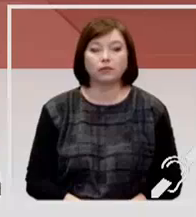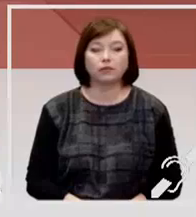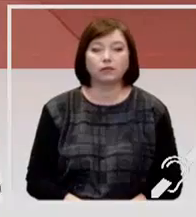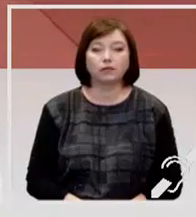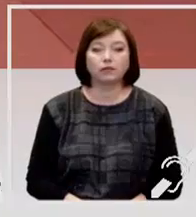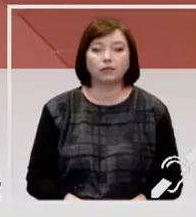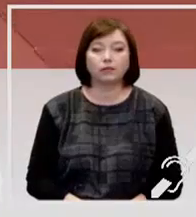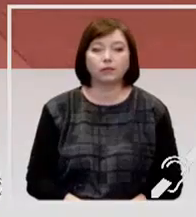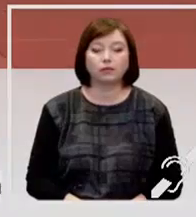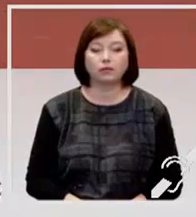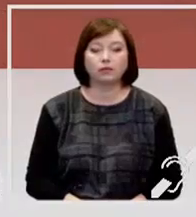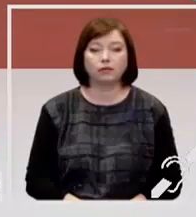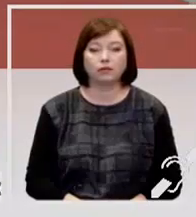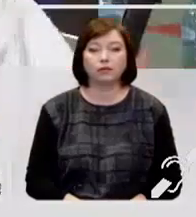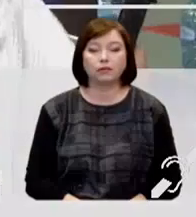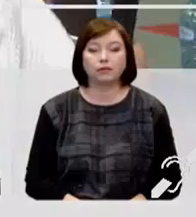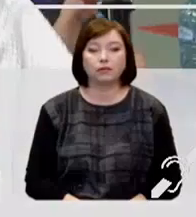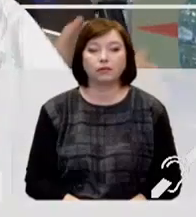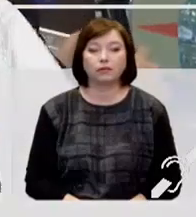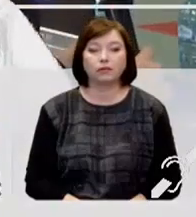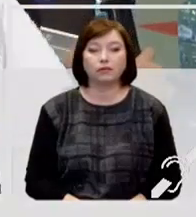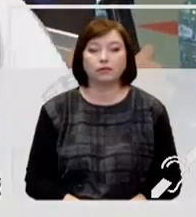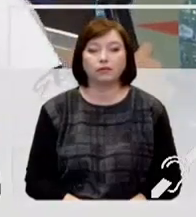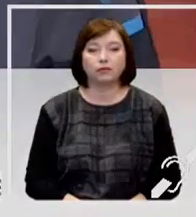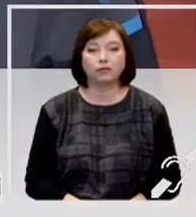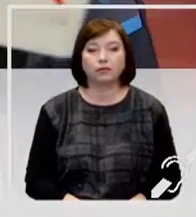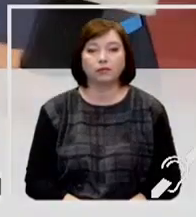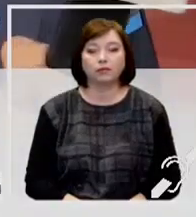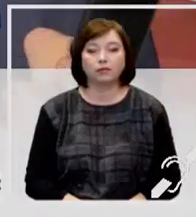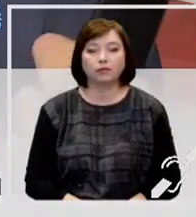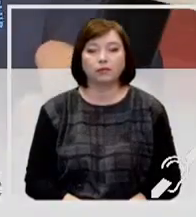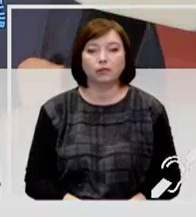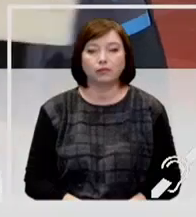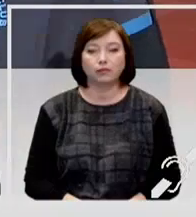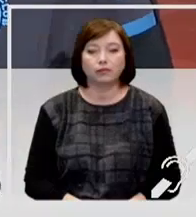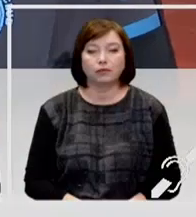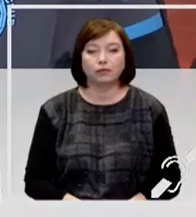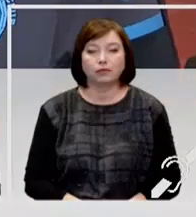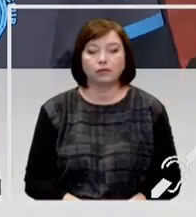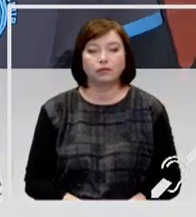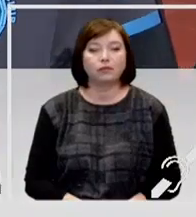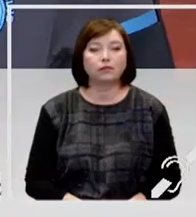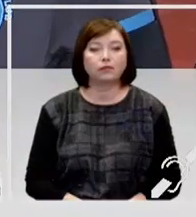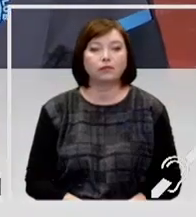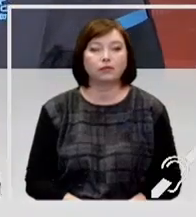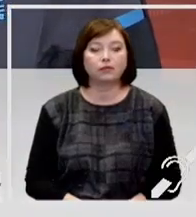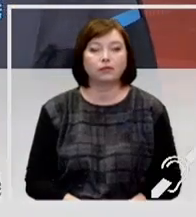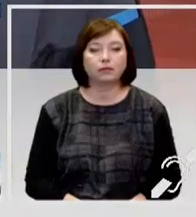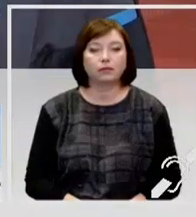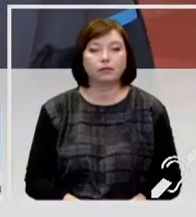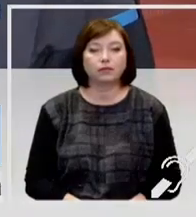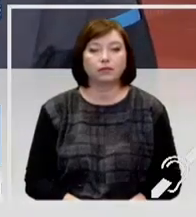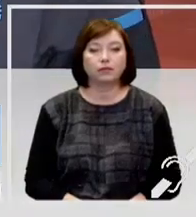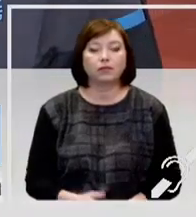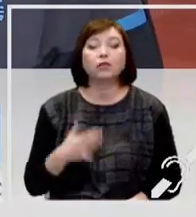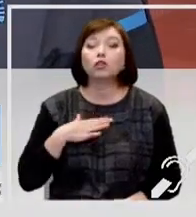là aujourd'hui, j'ai fait cinquième. Je perds bêtement au sol, mais. What's your goal for this competition? Win. Gold